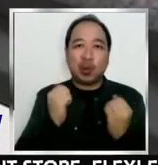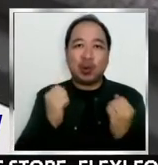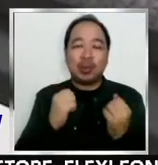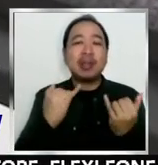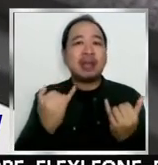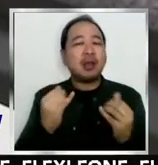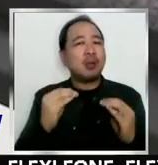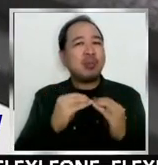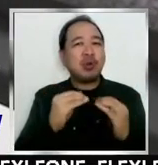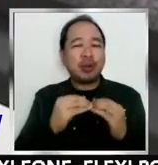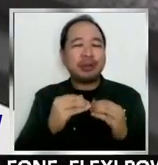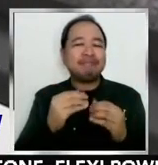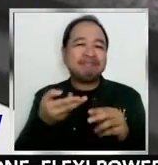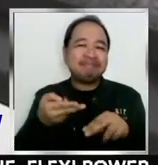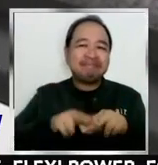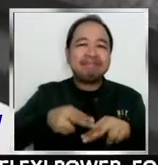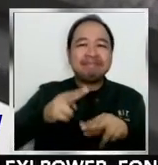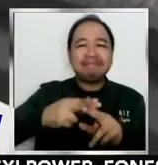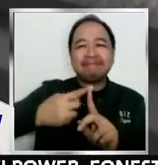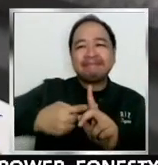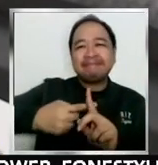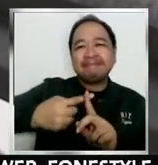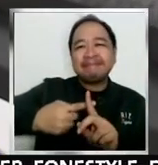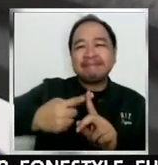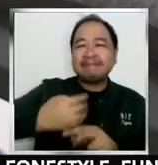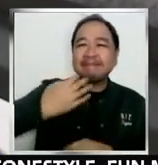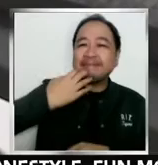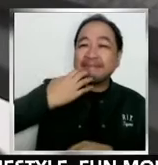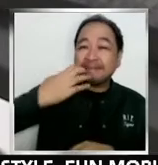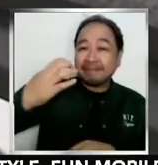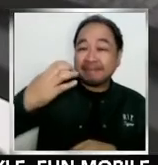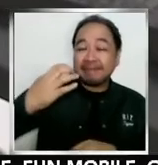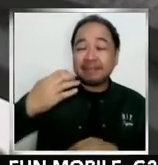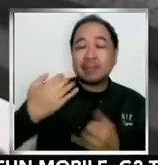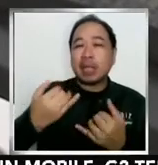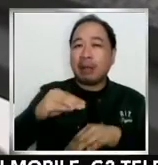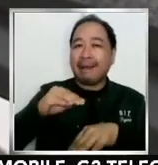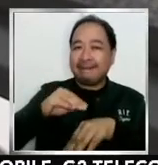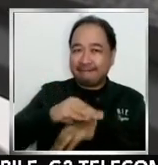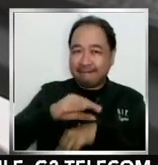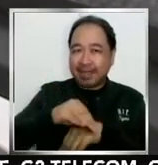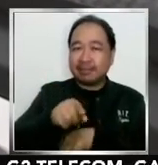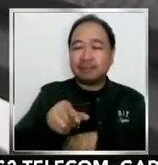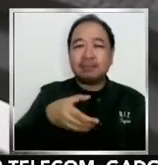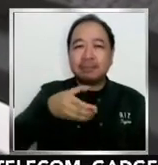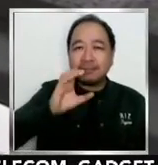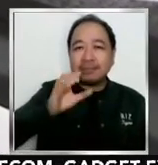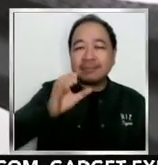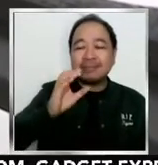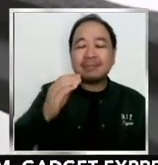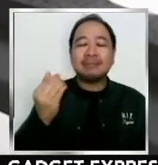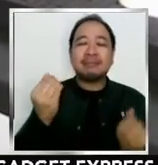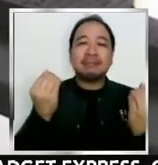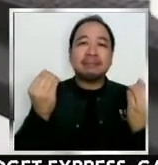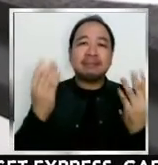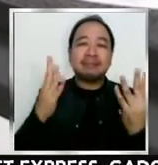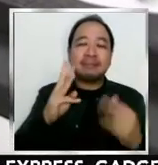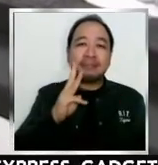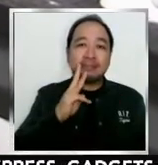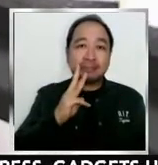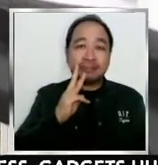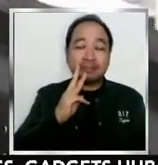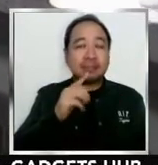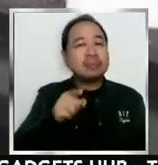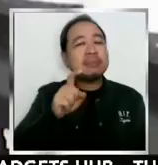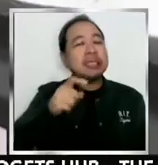sa mga susunod na buwan, pinapayuhan ang publikong uminom ng maraming tubig at mag-ingat sa posibleng heat